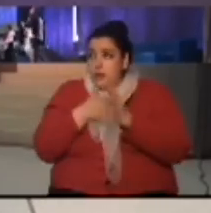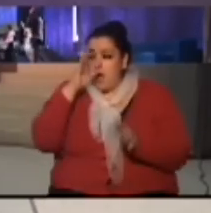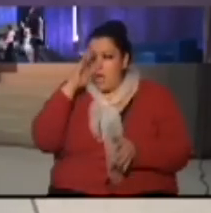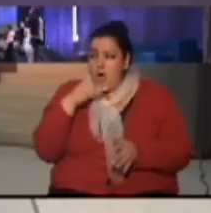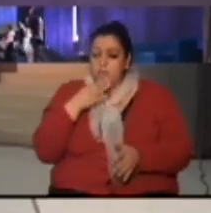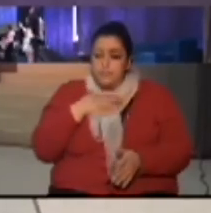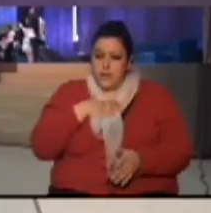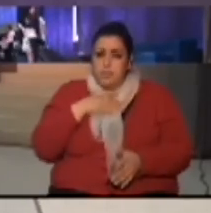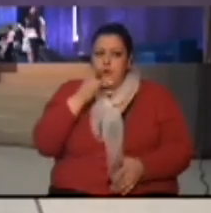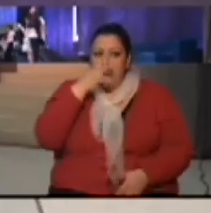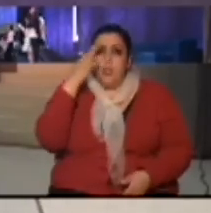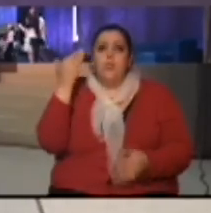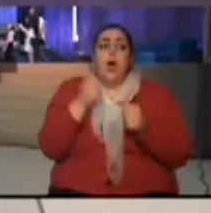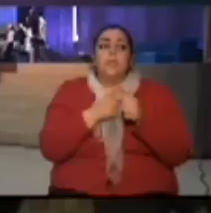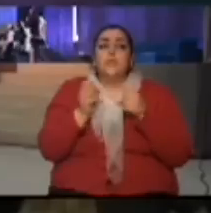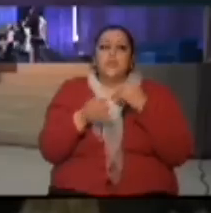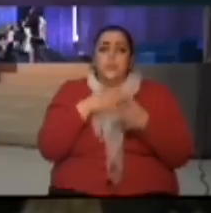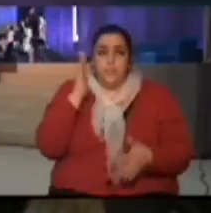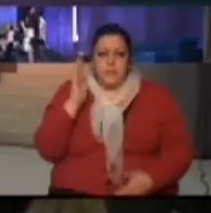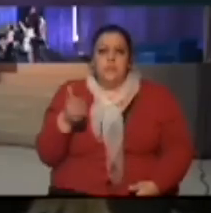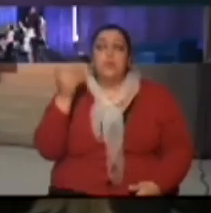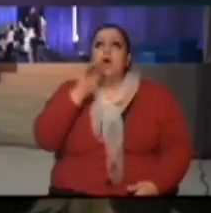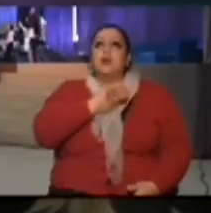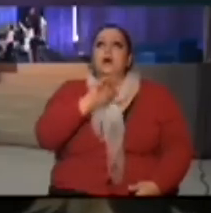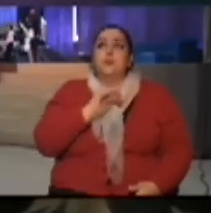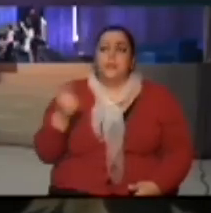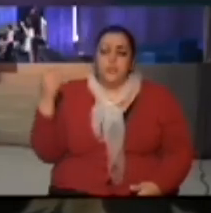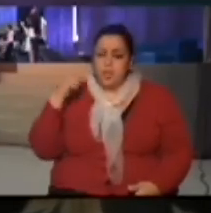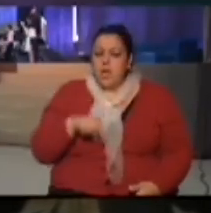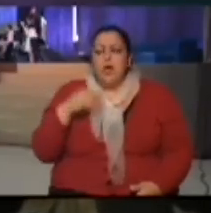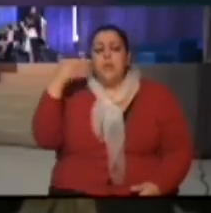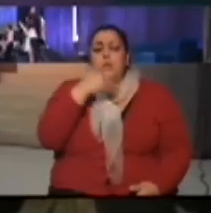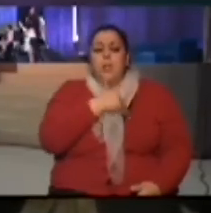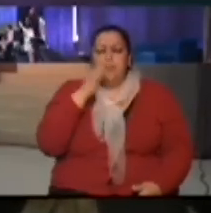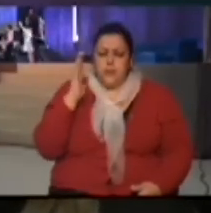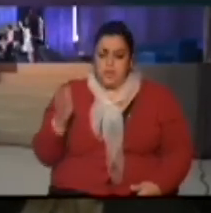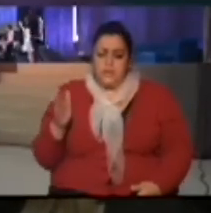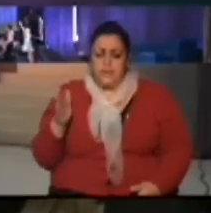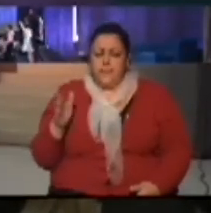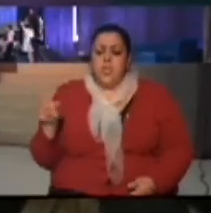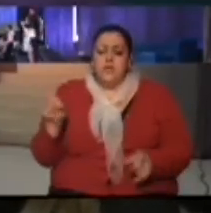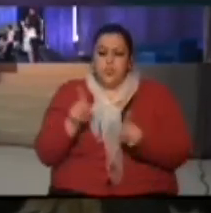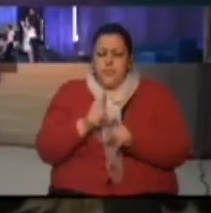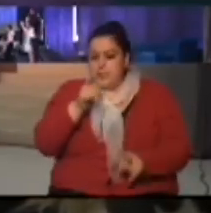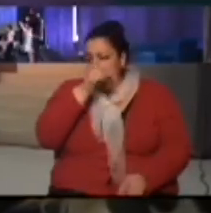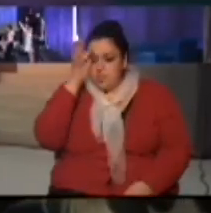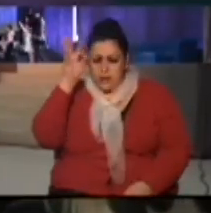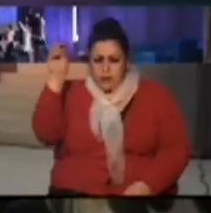լինի, քո արքայությունը գա, քո կամքը լինի, ինչպես